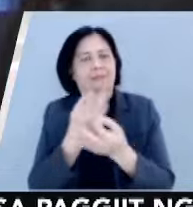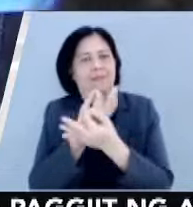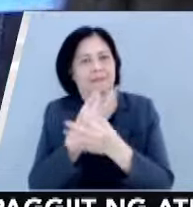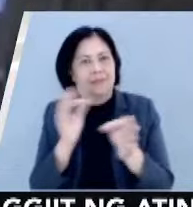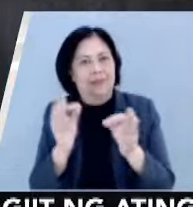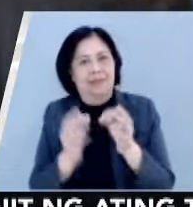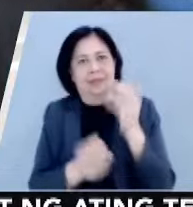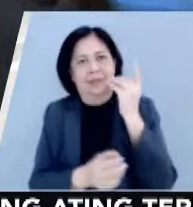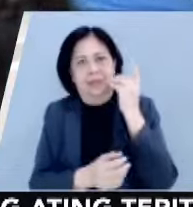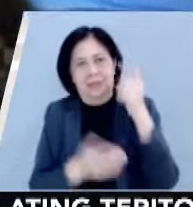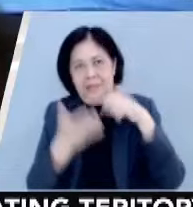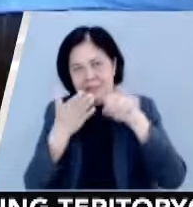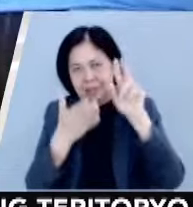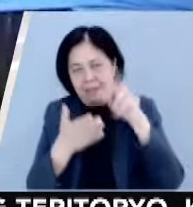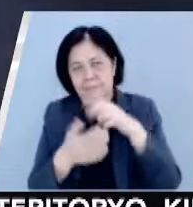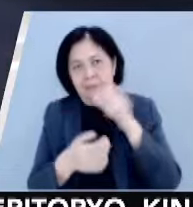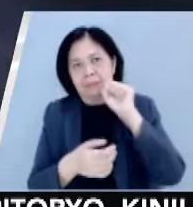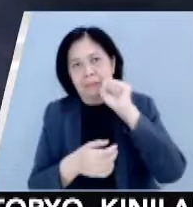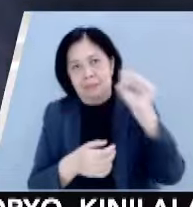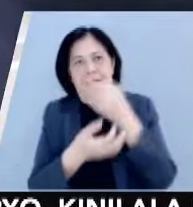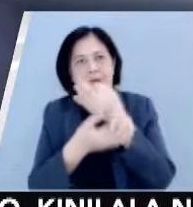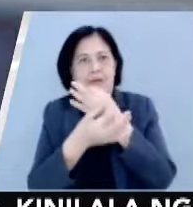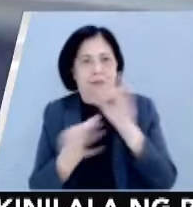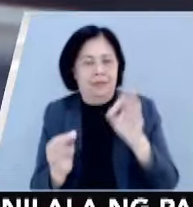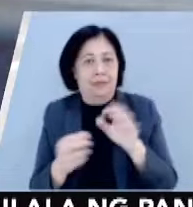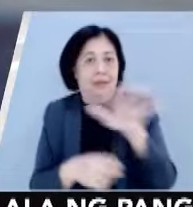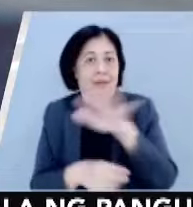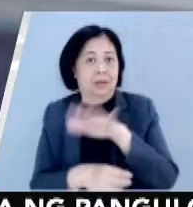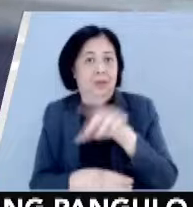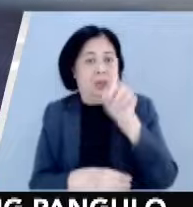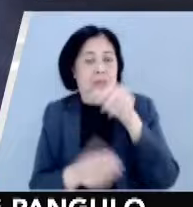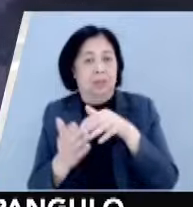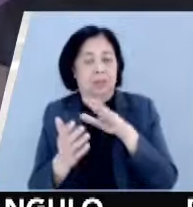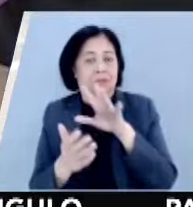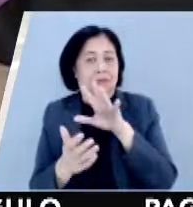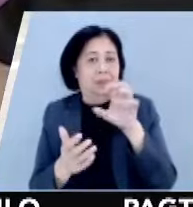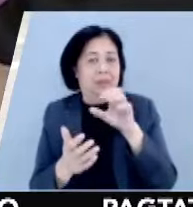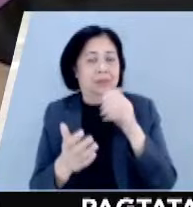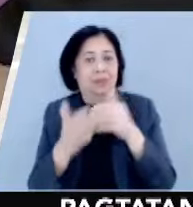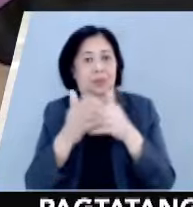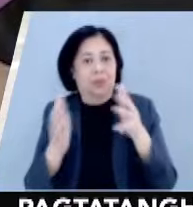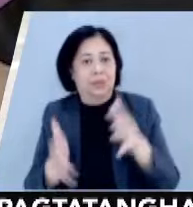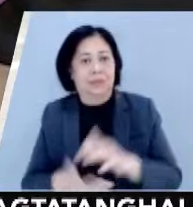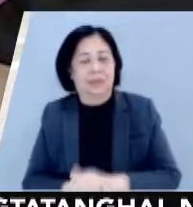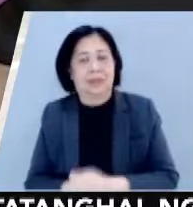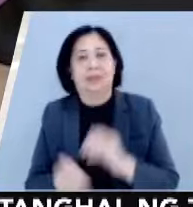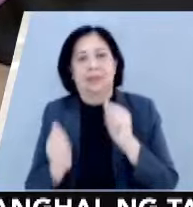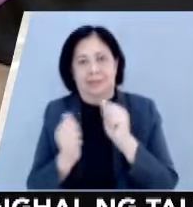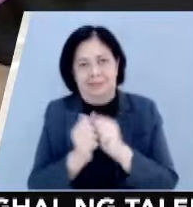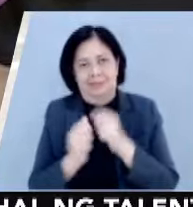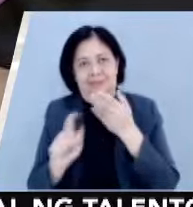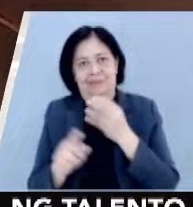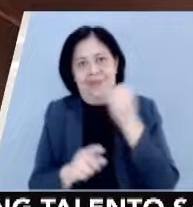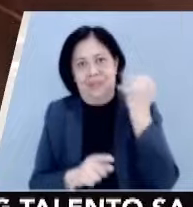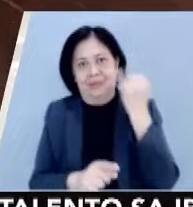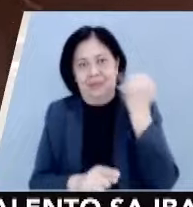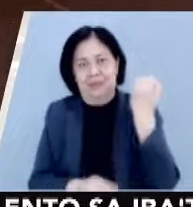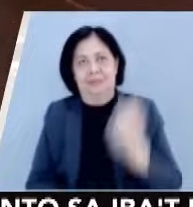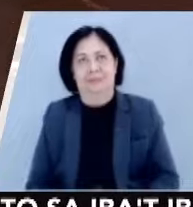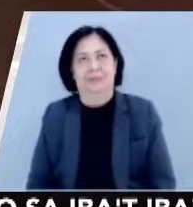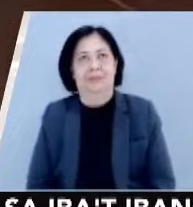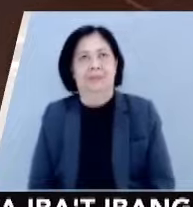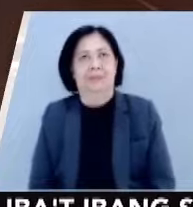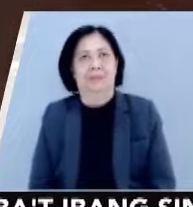check-up at bunot sa 1,500 mag-aaral, kabilang na si Janjan. May